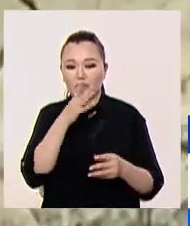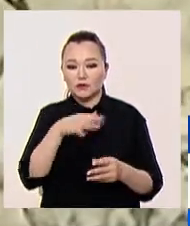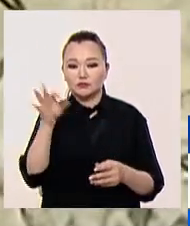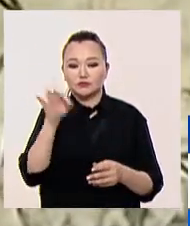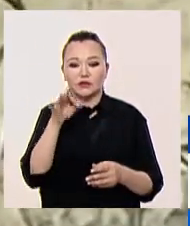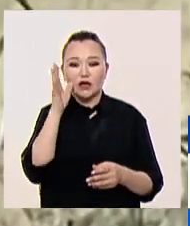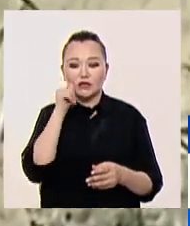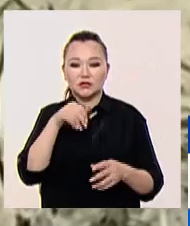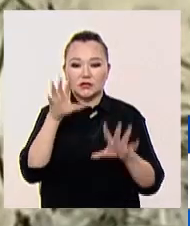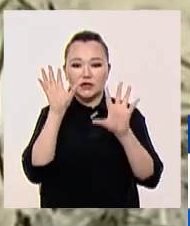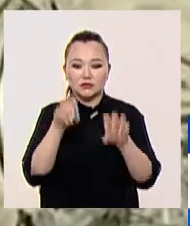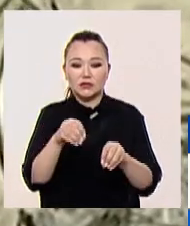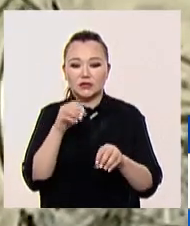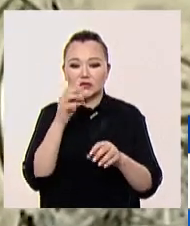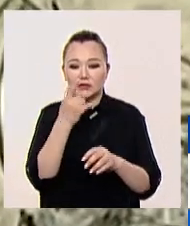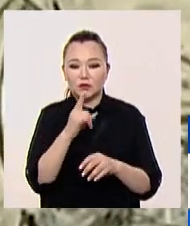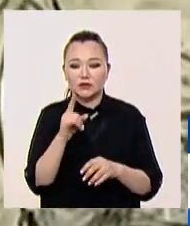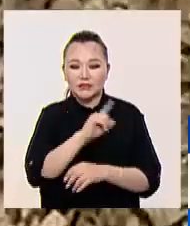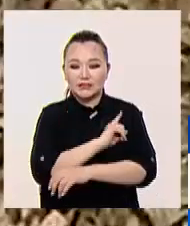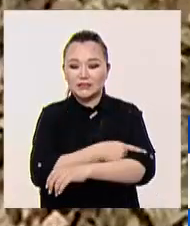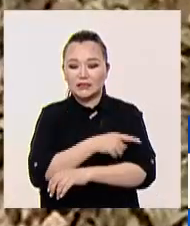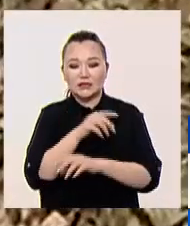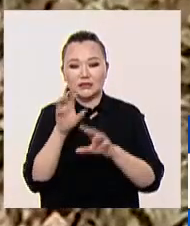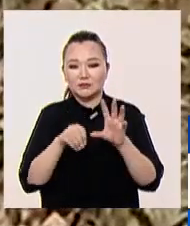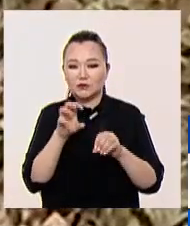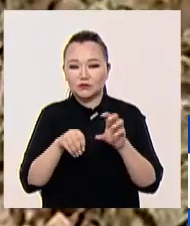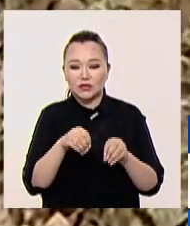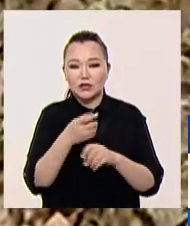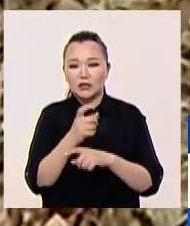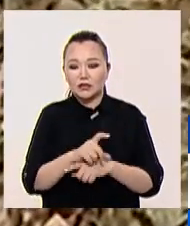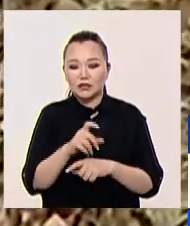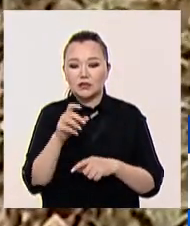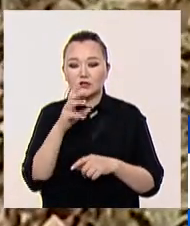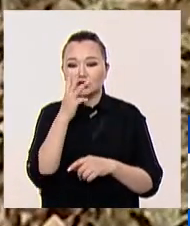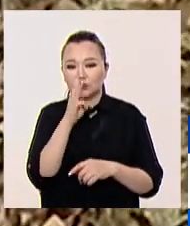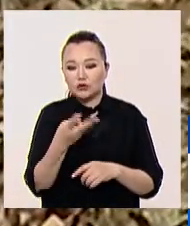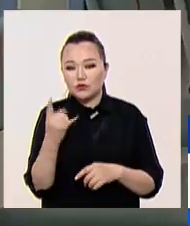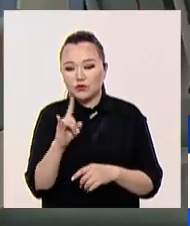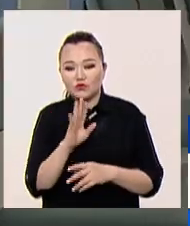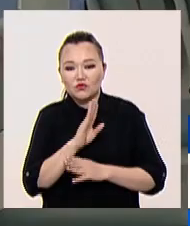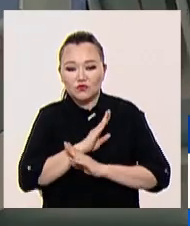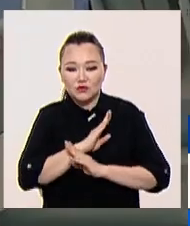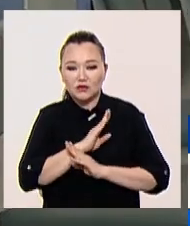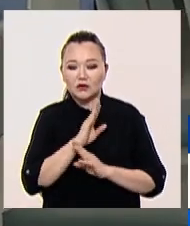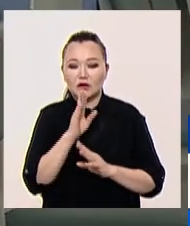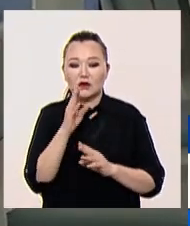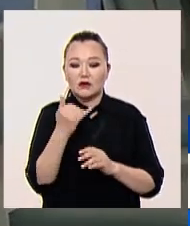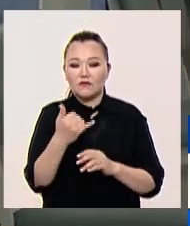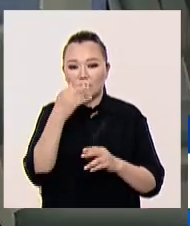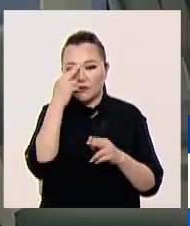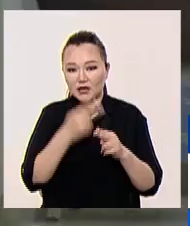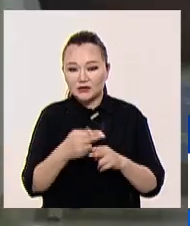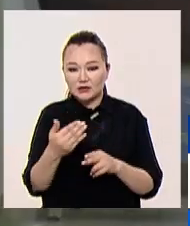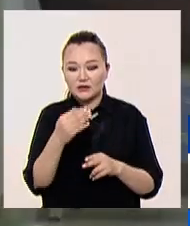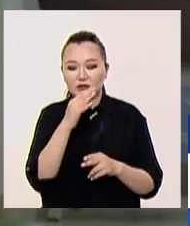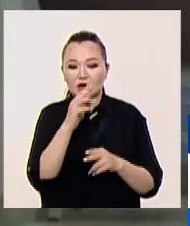төбет бүлдіршіндерге шабуыл жасап, қатты талап тастапты. Соның салдарынан 3 жасар бала қайтыс болған, ал оның ағасына